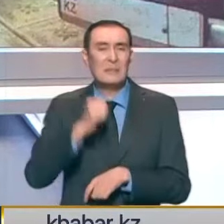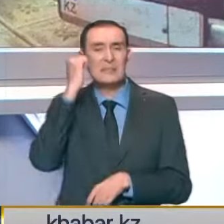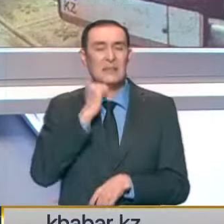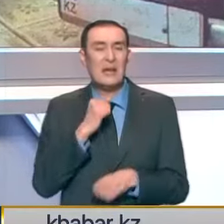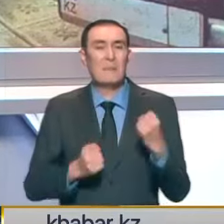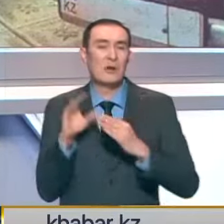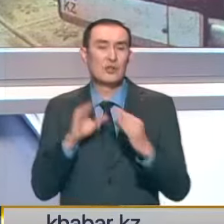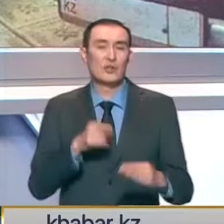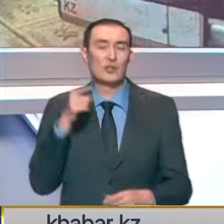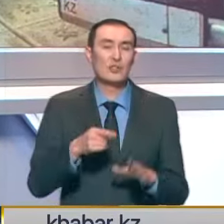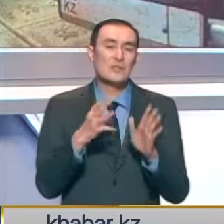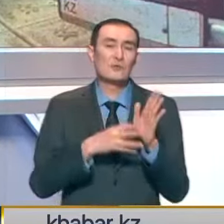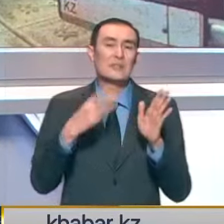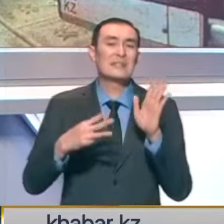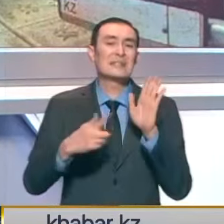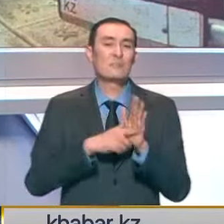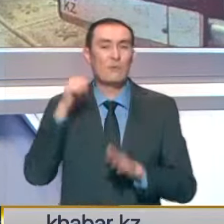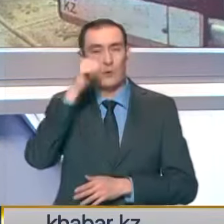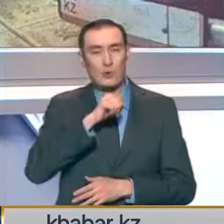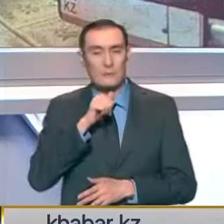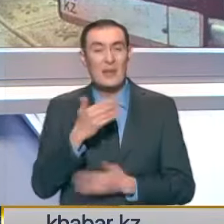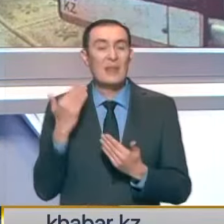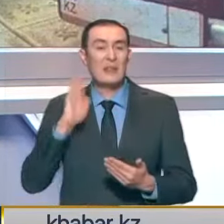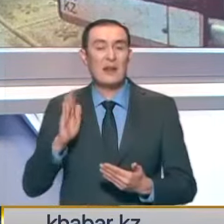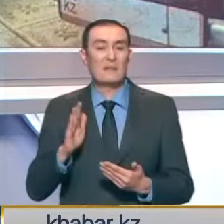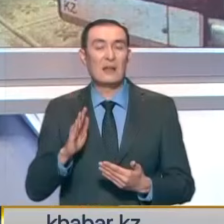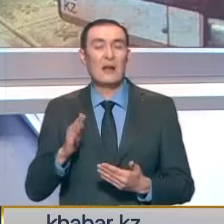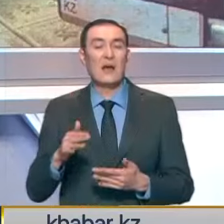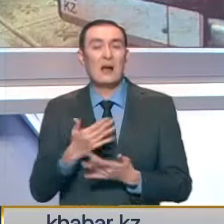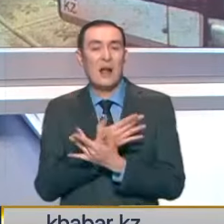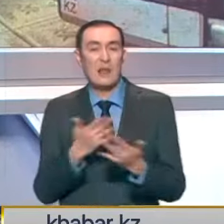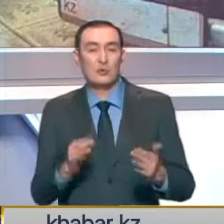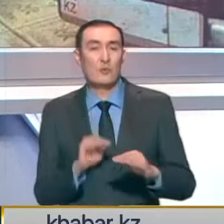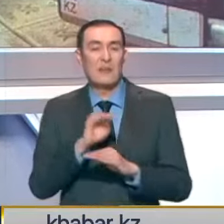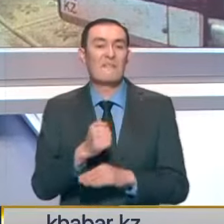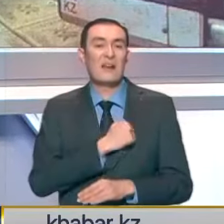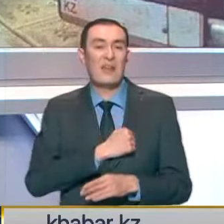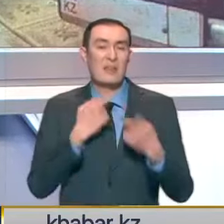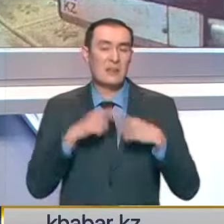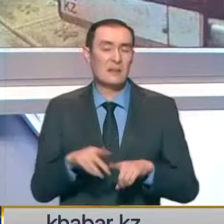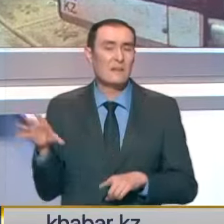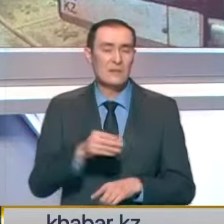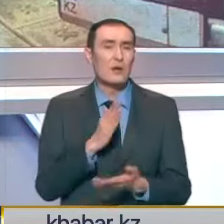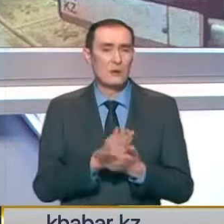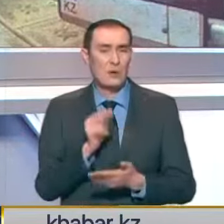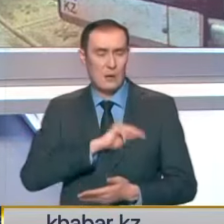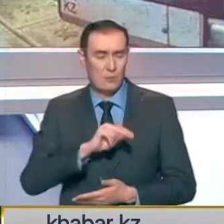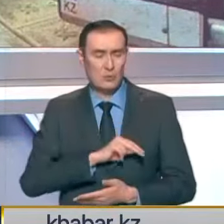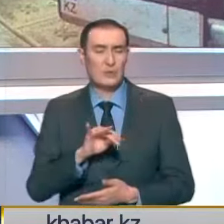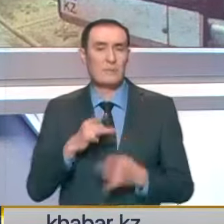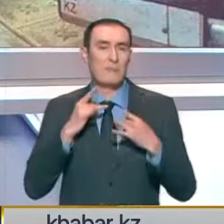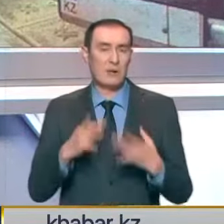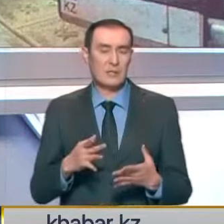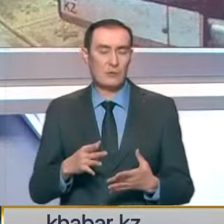старые машины от 1937 года. Недавно коллекцию пополнила военная техника. Все они на ходу и по